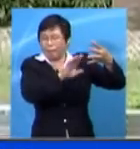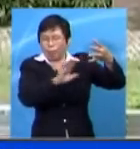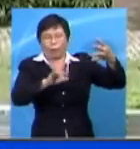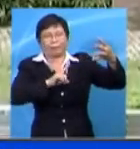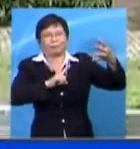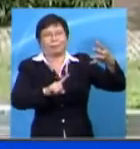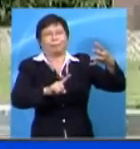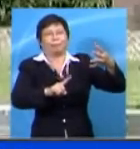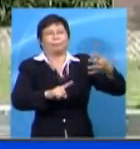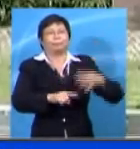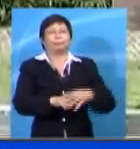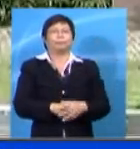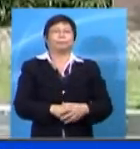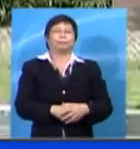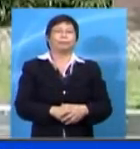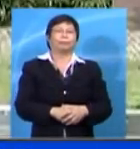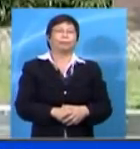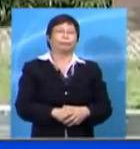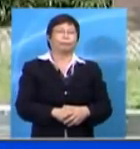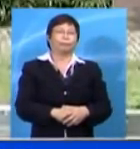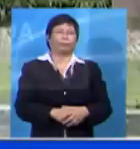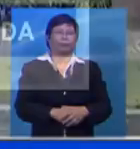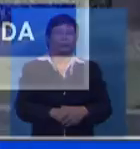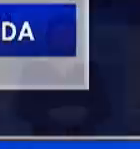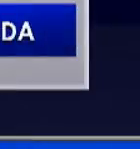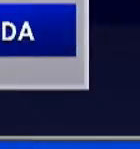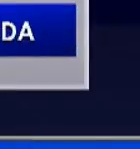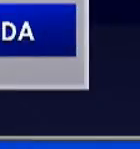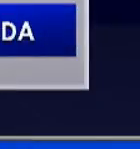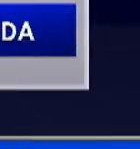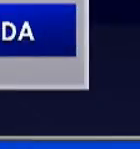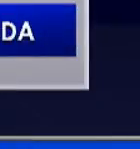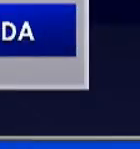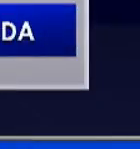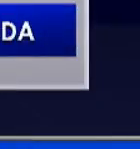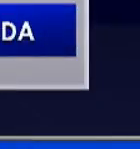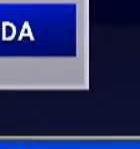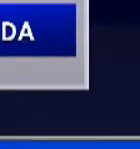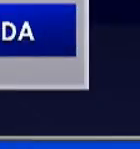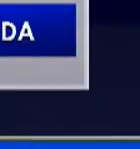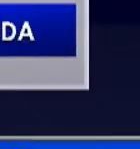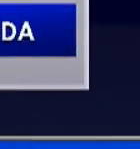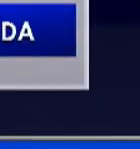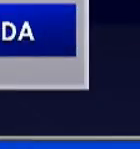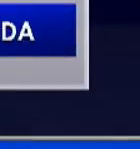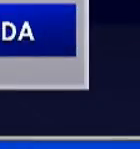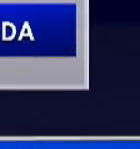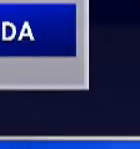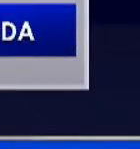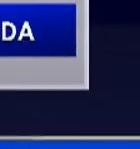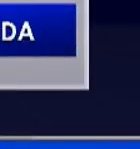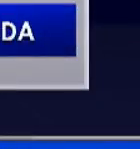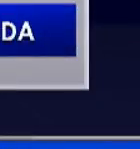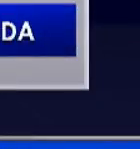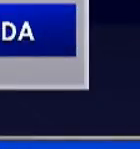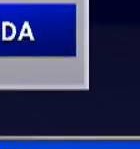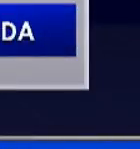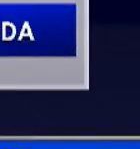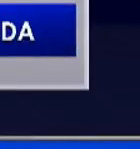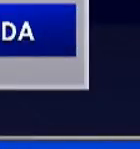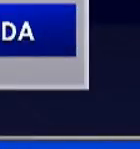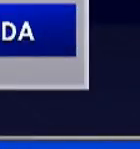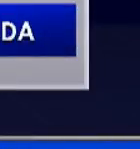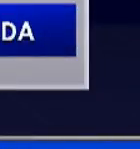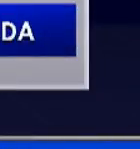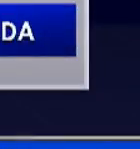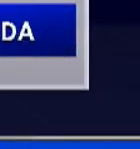Islam. Hidayat Lokman. Ivan, untuk tempoh berbaki 3 hari sebelum tarikh penghantaran pulang kumpulan ketiga, mungkinkah ada